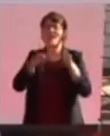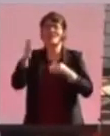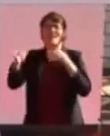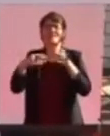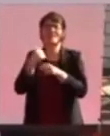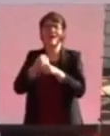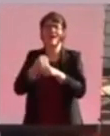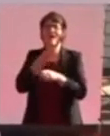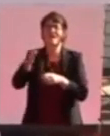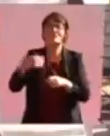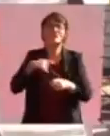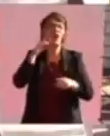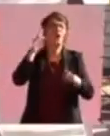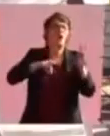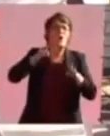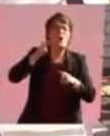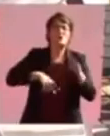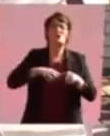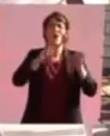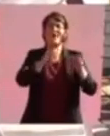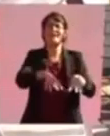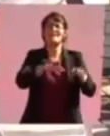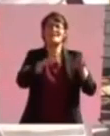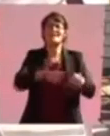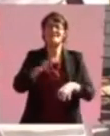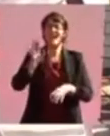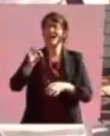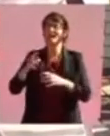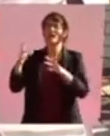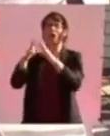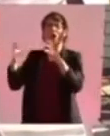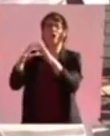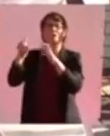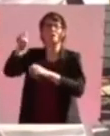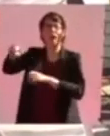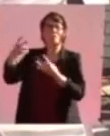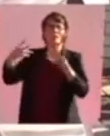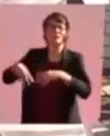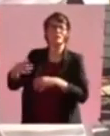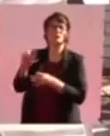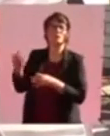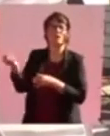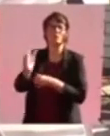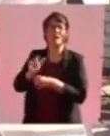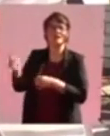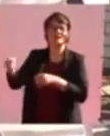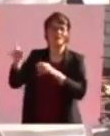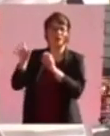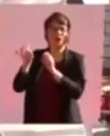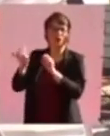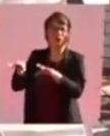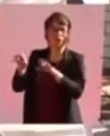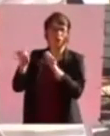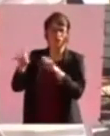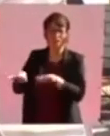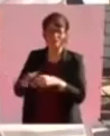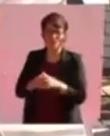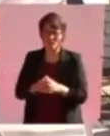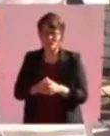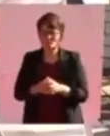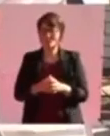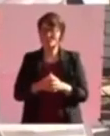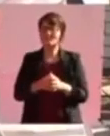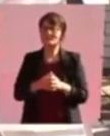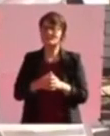discarica a controllare la correttezza nello smaltimento dei nostri rifiuti cala del sole e delle falde e delle